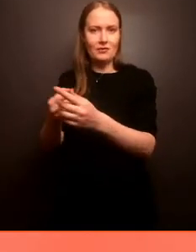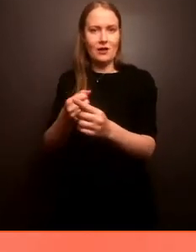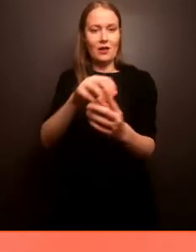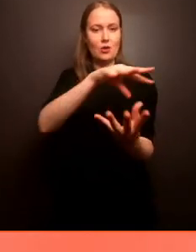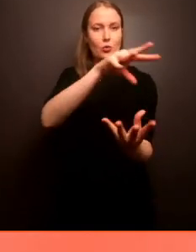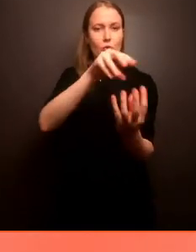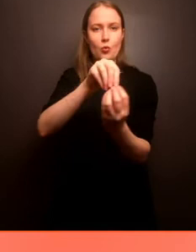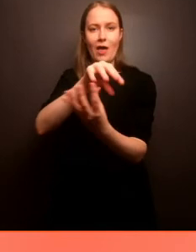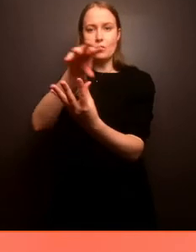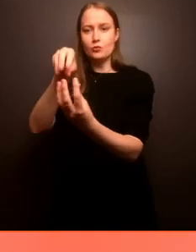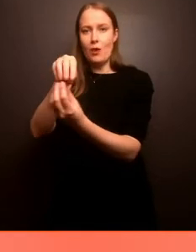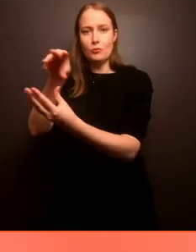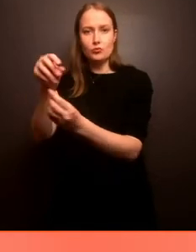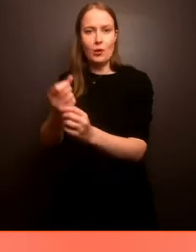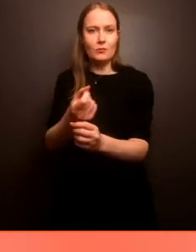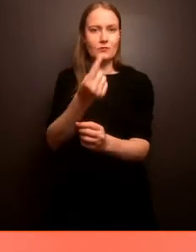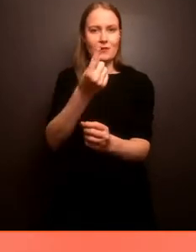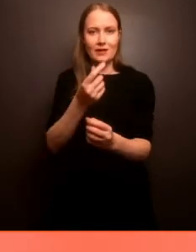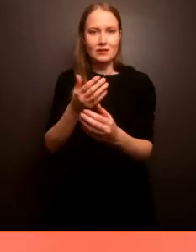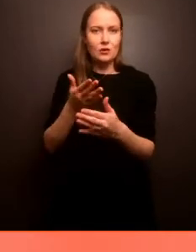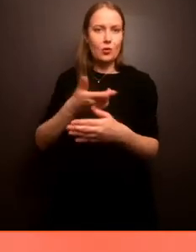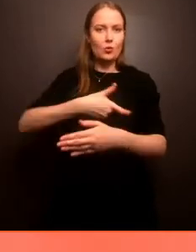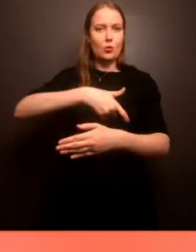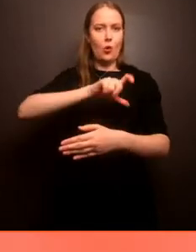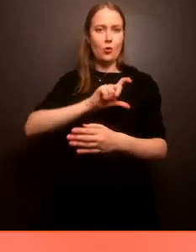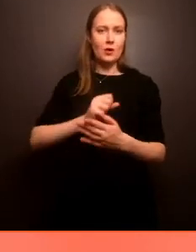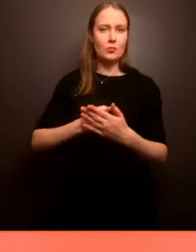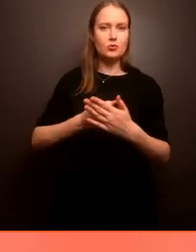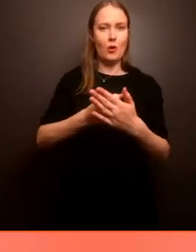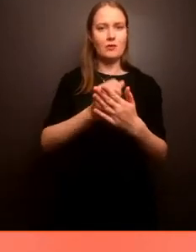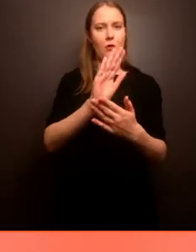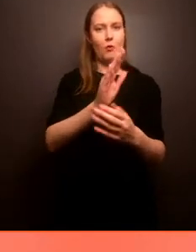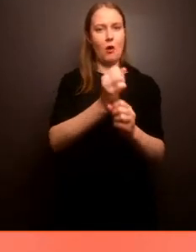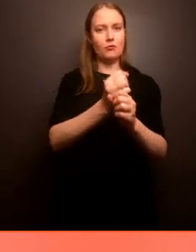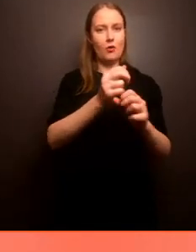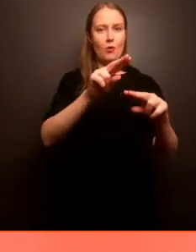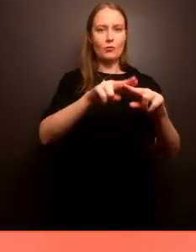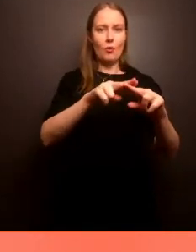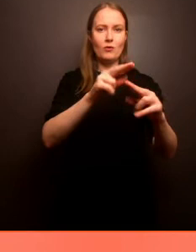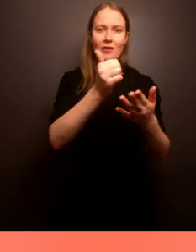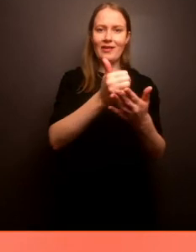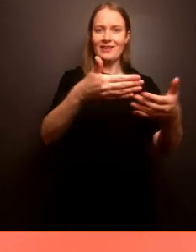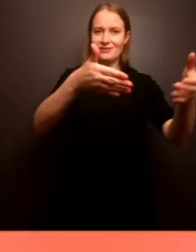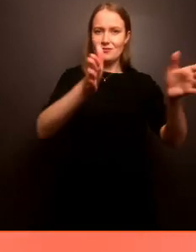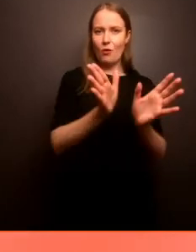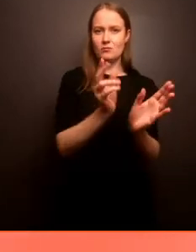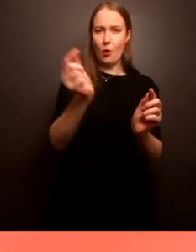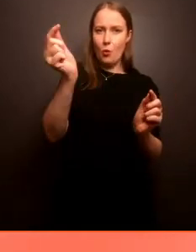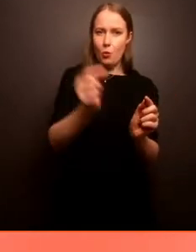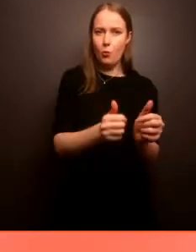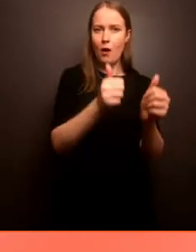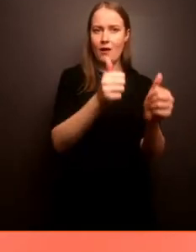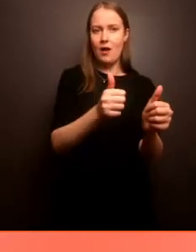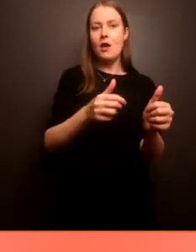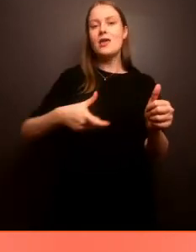tulemusi tooma, ehk siis kujundada nendest töökeskkonda selliseks, et nad saaksid hästi töötada ja ollakse